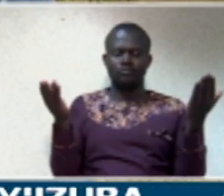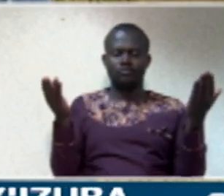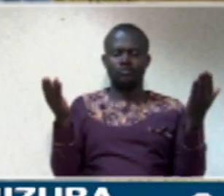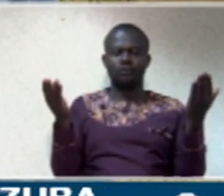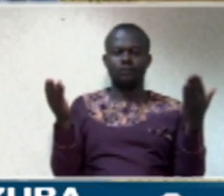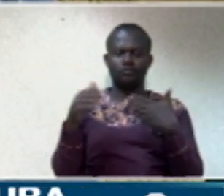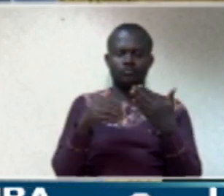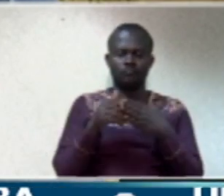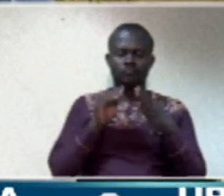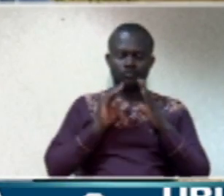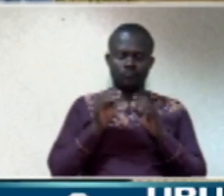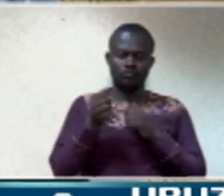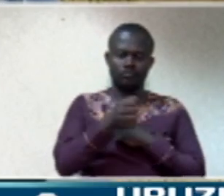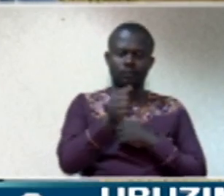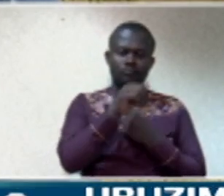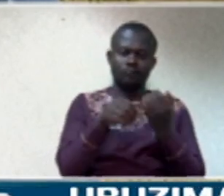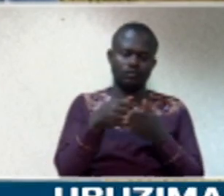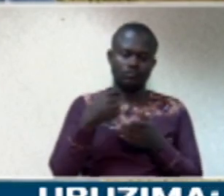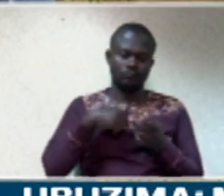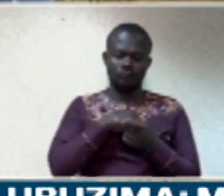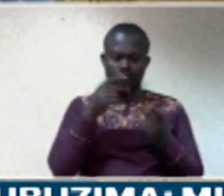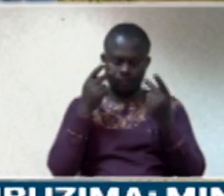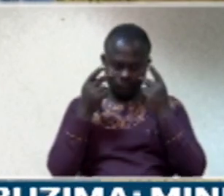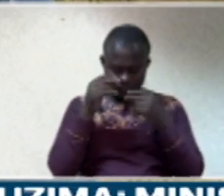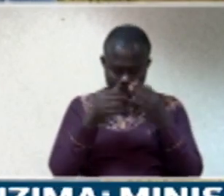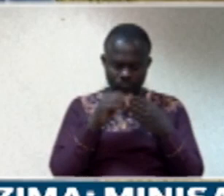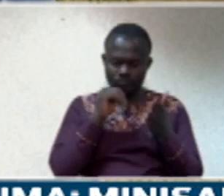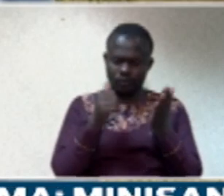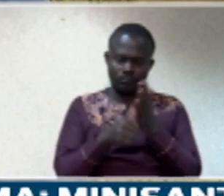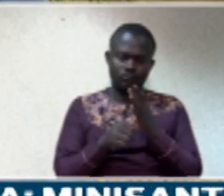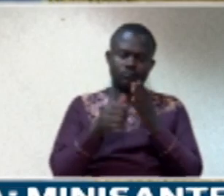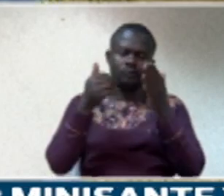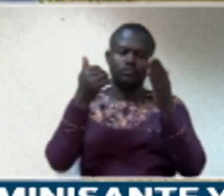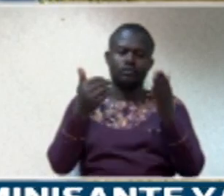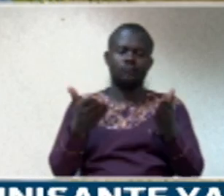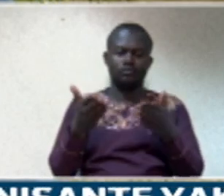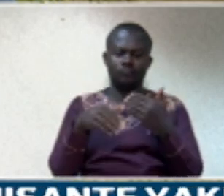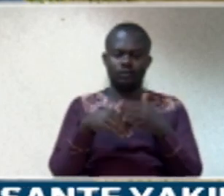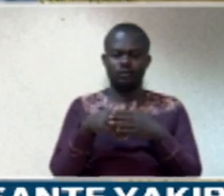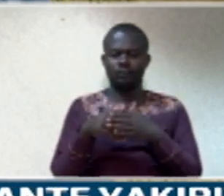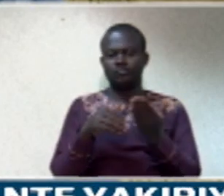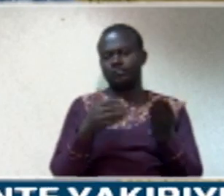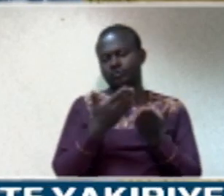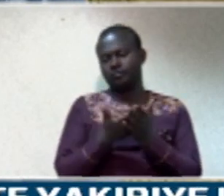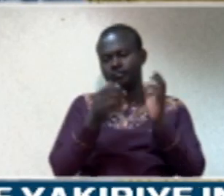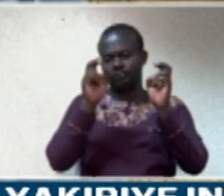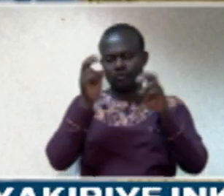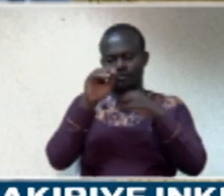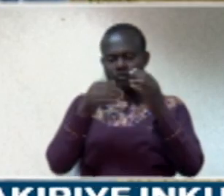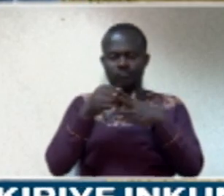rubavitekanye rubaviragendwa ndumva nawe wabibonye nta kibazo gihari ibibazo byararangiye turasaba ko